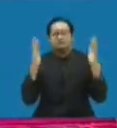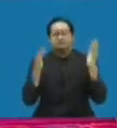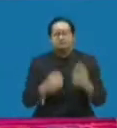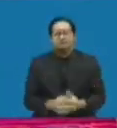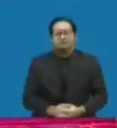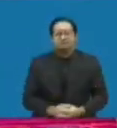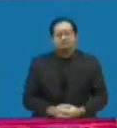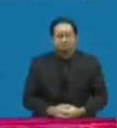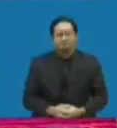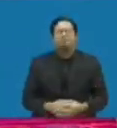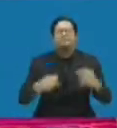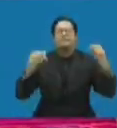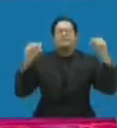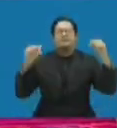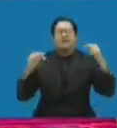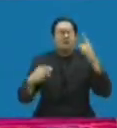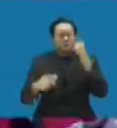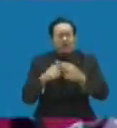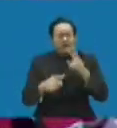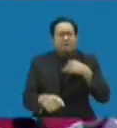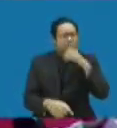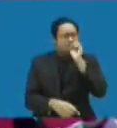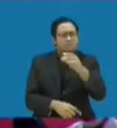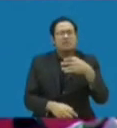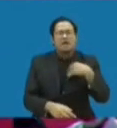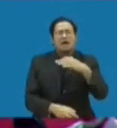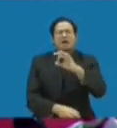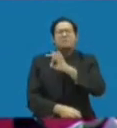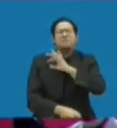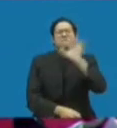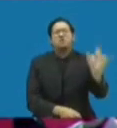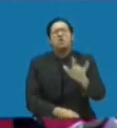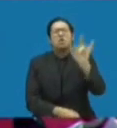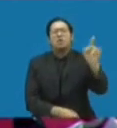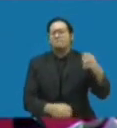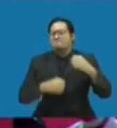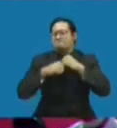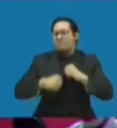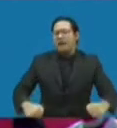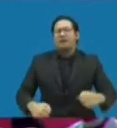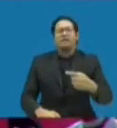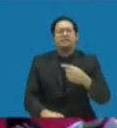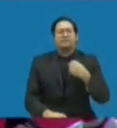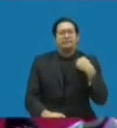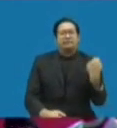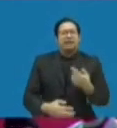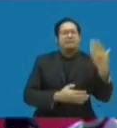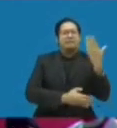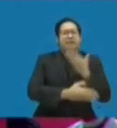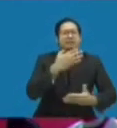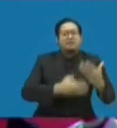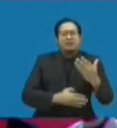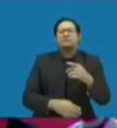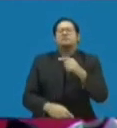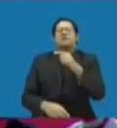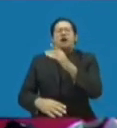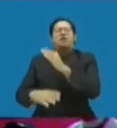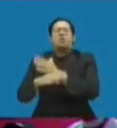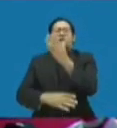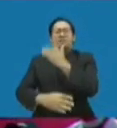sekali lagi hanya bapak Presiden Jokowi lah yang berani mensejajarkan kita dengan saudara-saudara kita non